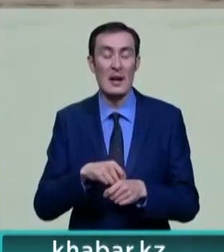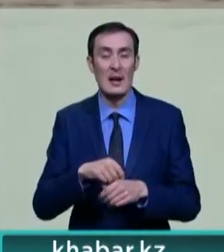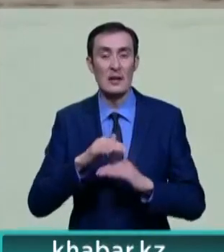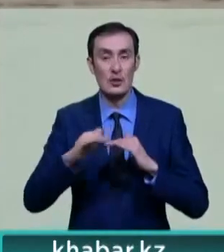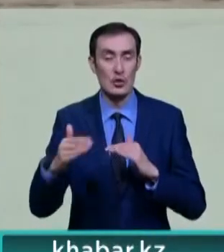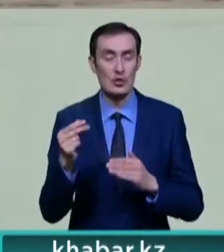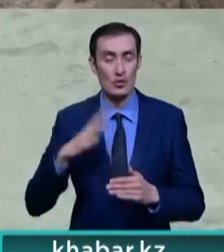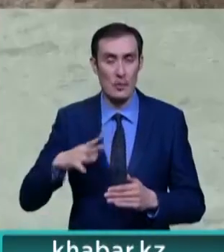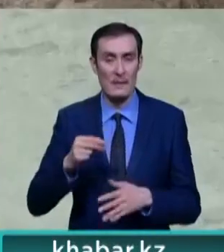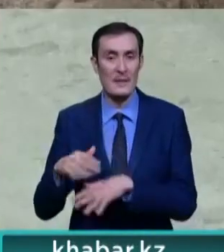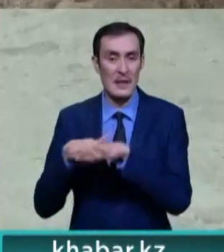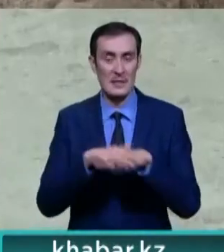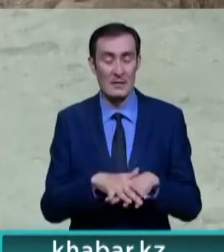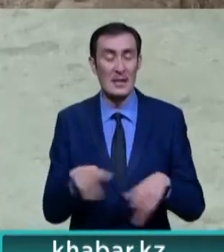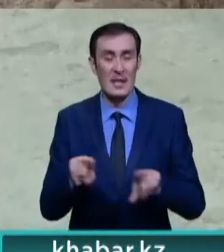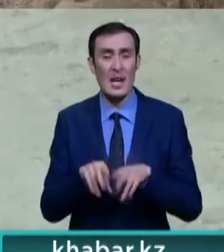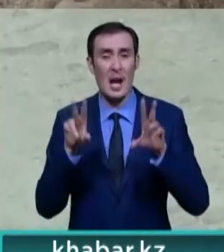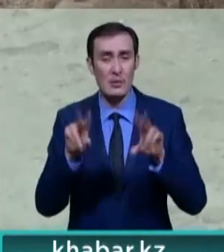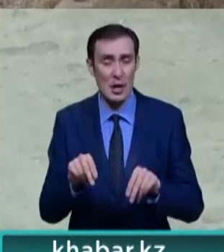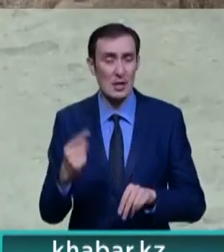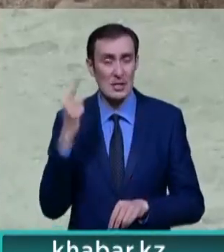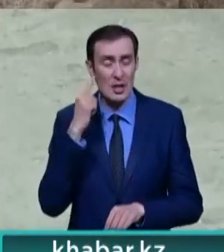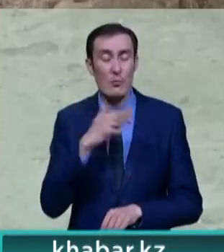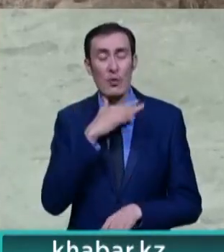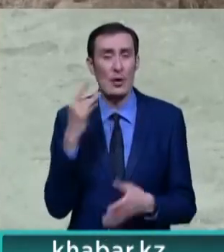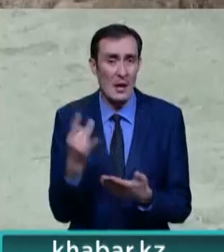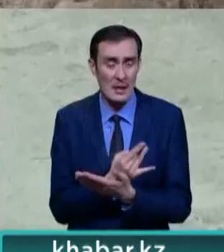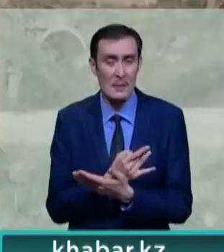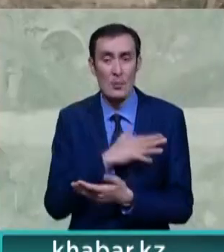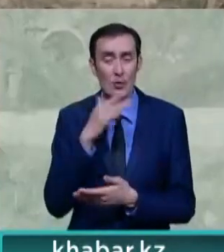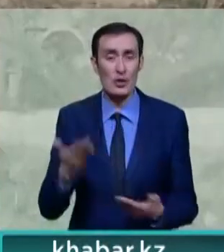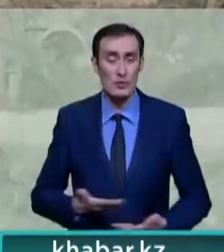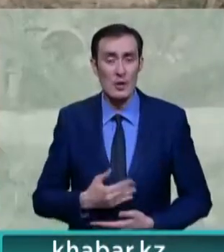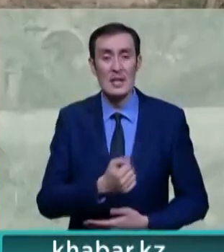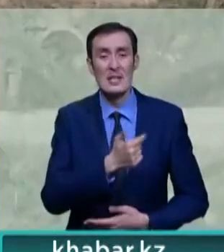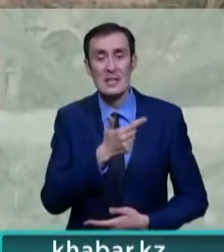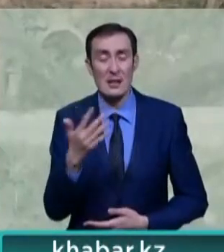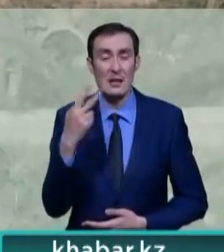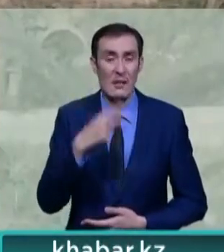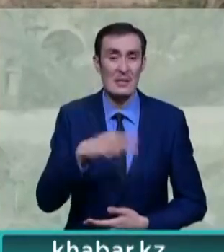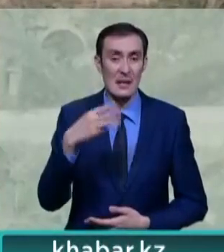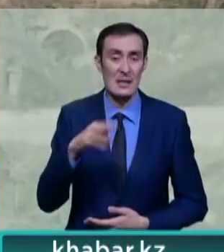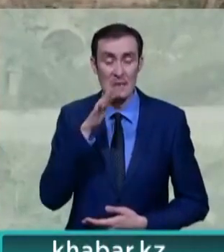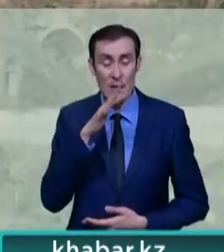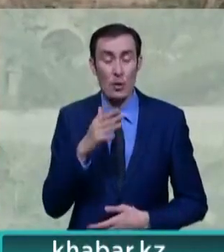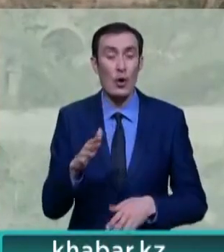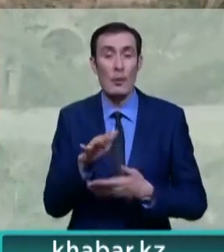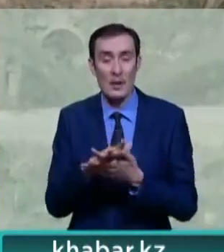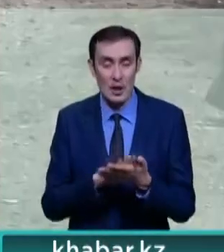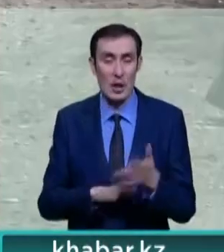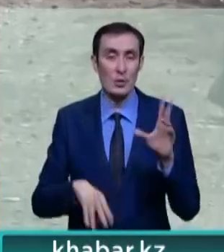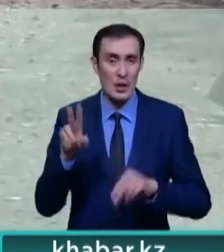ждем финансирования. И такие обещания слышали не раз, ведь многие живут здесь по несколько десятков лет, но продолжают